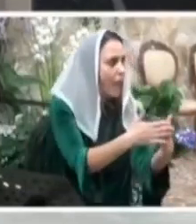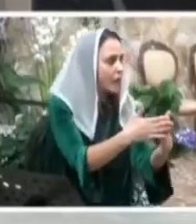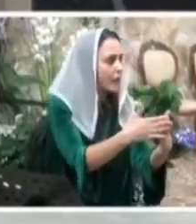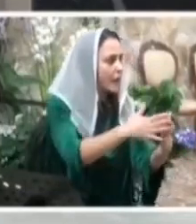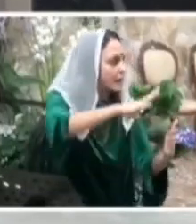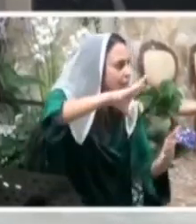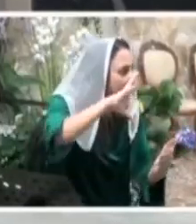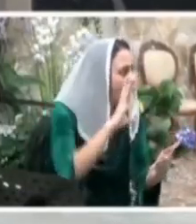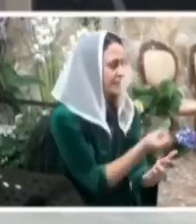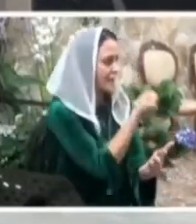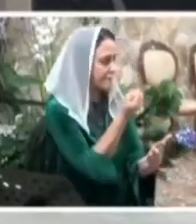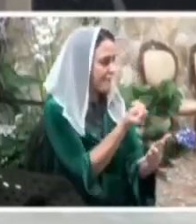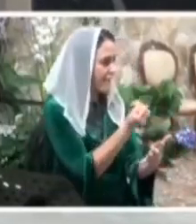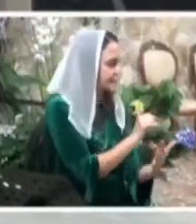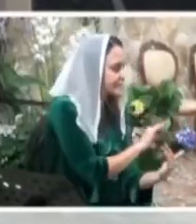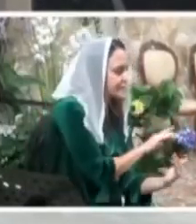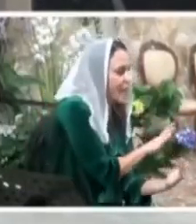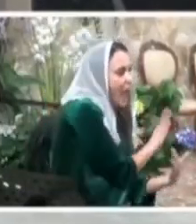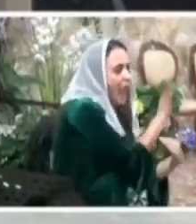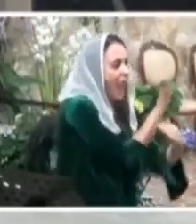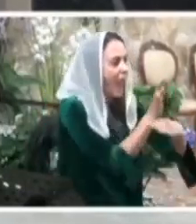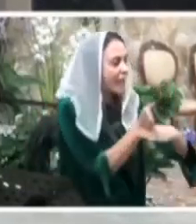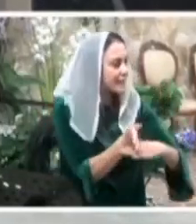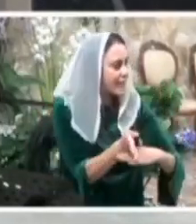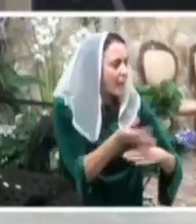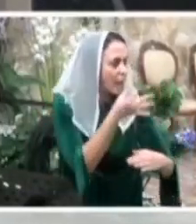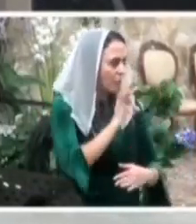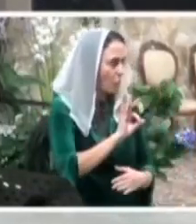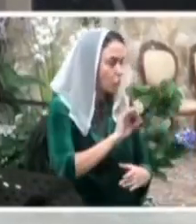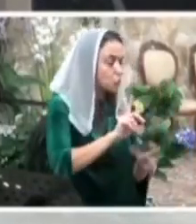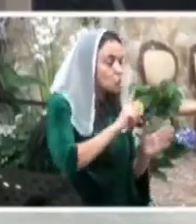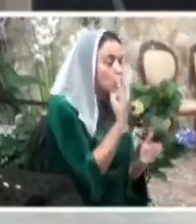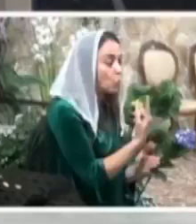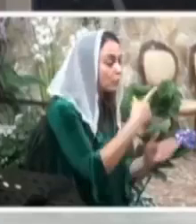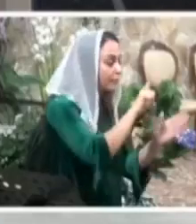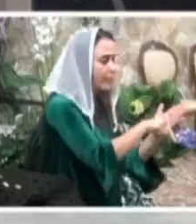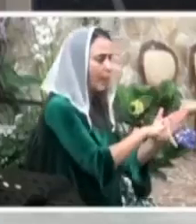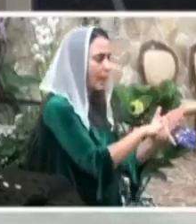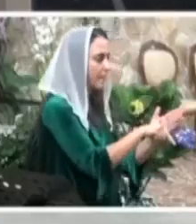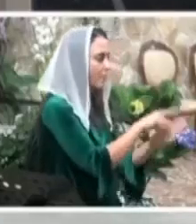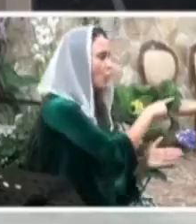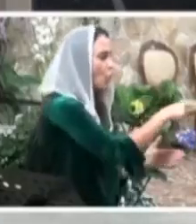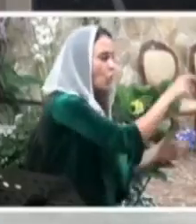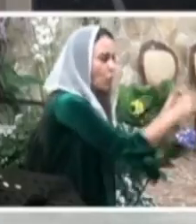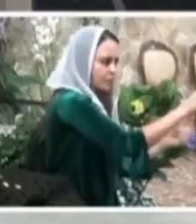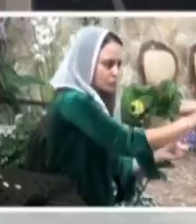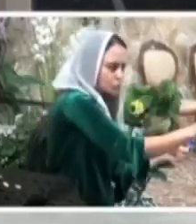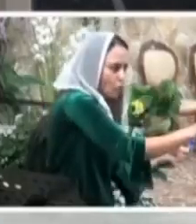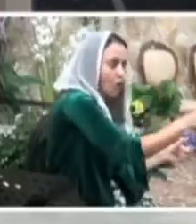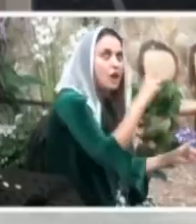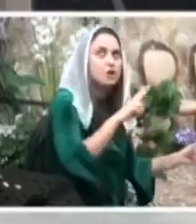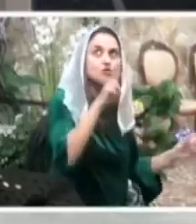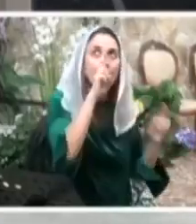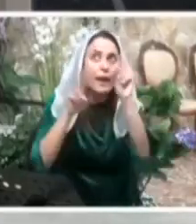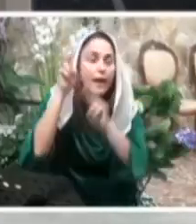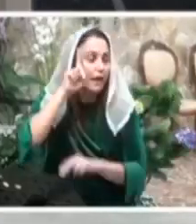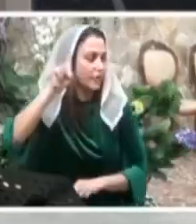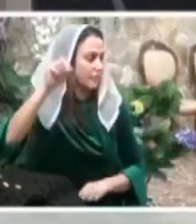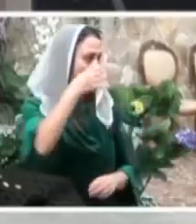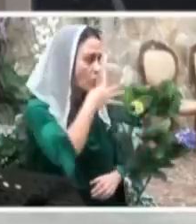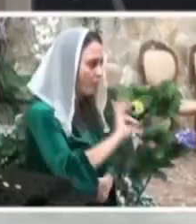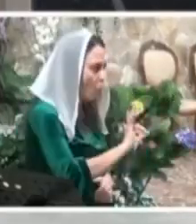E Dio ha dato agli uomini il tempo di ravvedersi, cercare il Signore